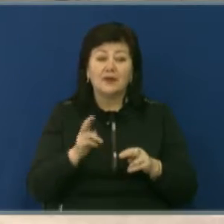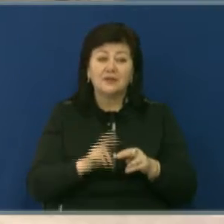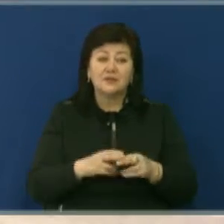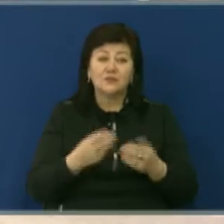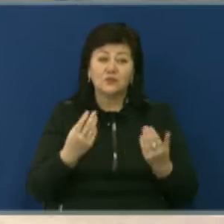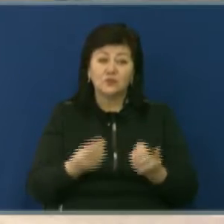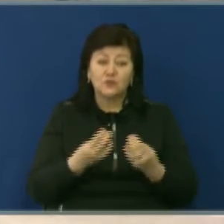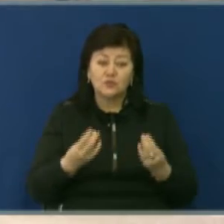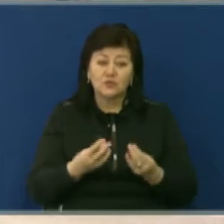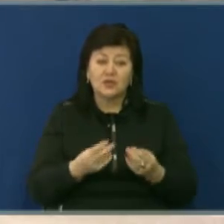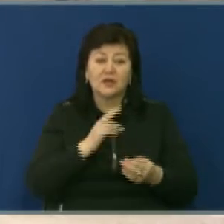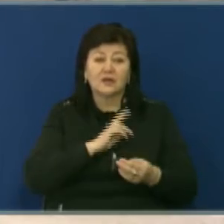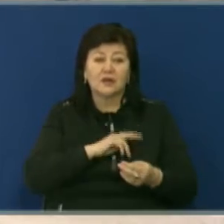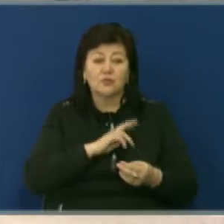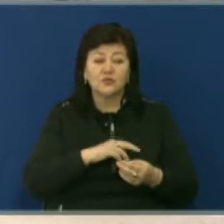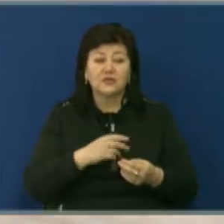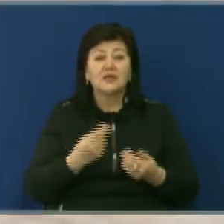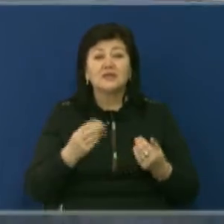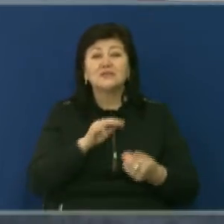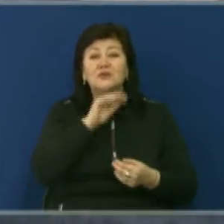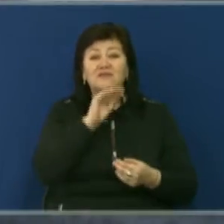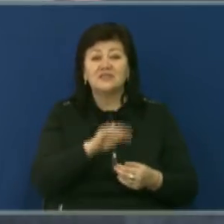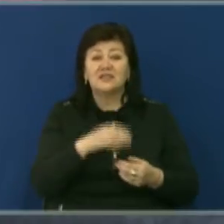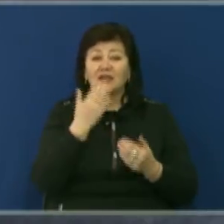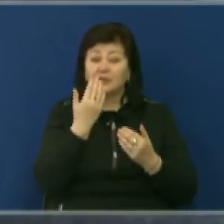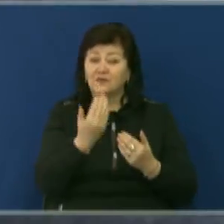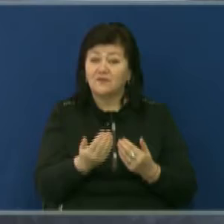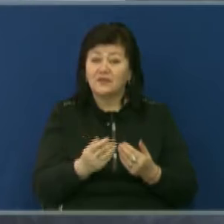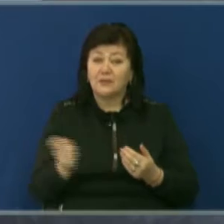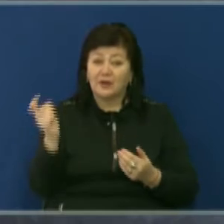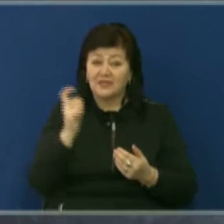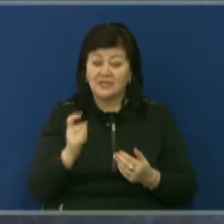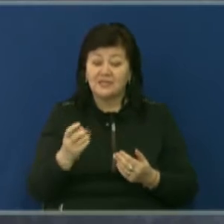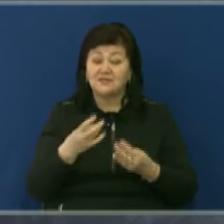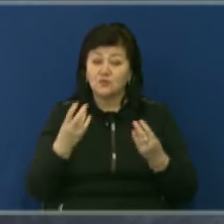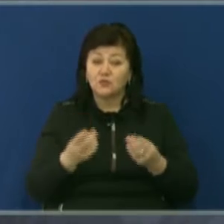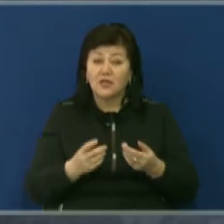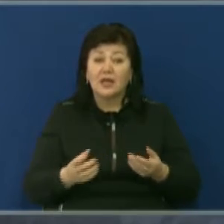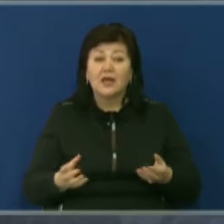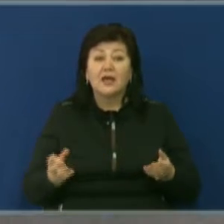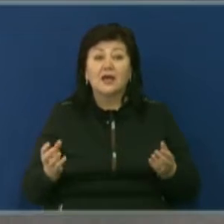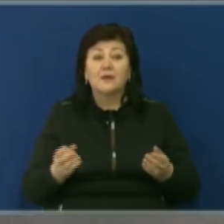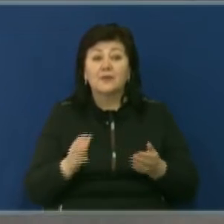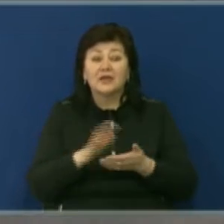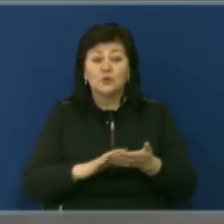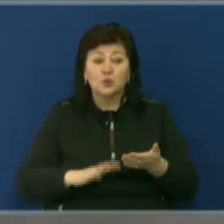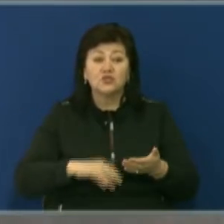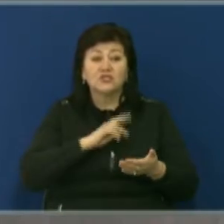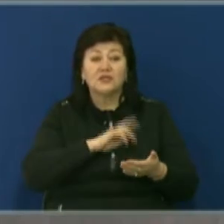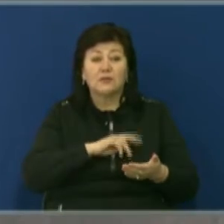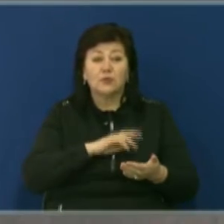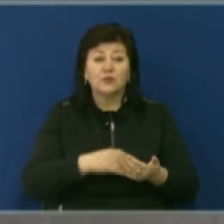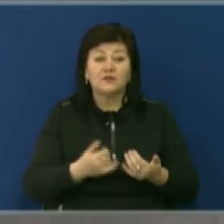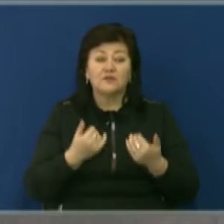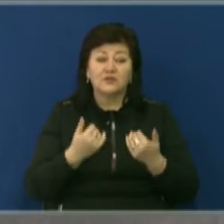бар жеткізушілер мен мердігерлер жүзеге асырады. Техникалық экономикалық зерттеуге сәйкес полигонның құны 5,12